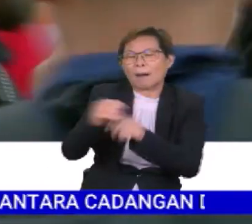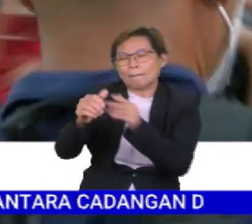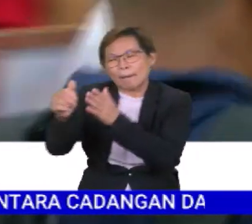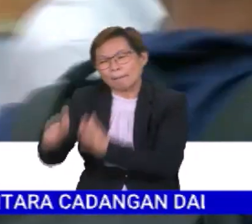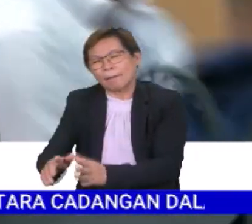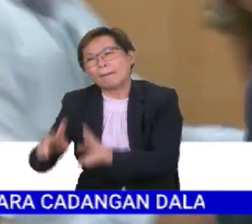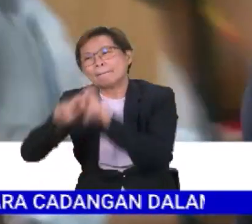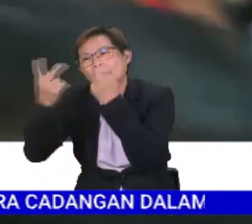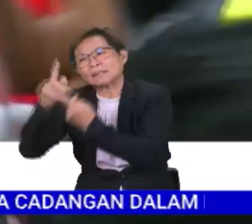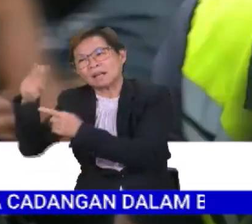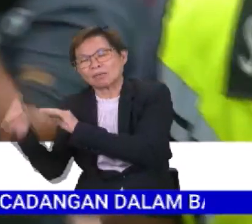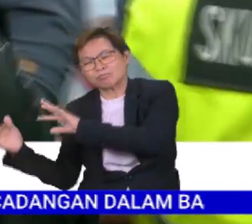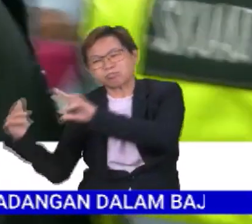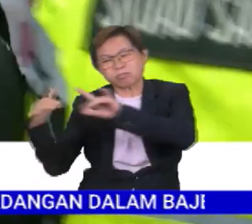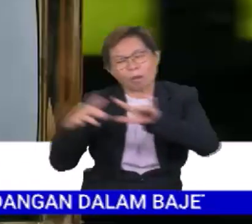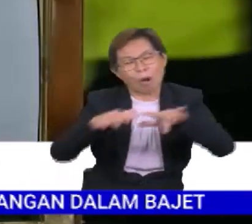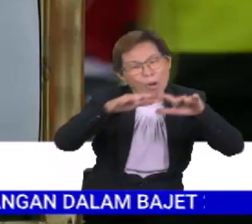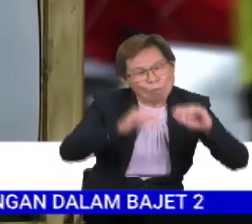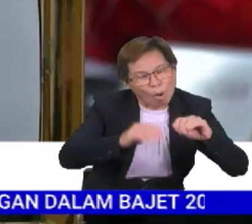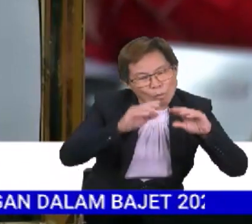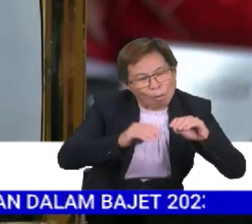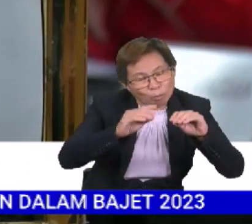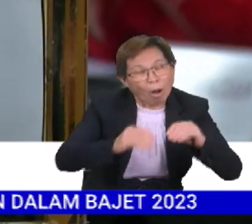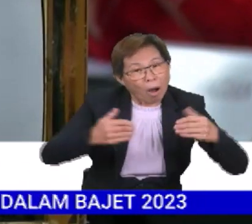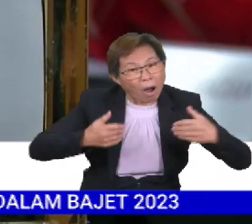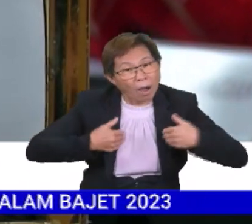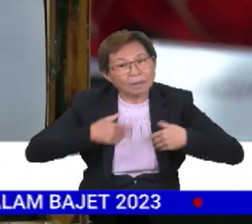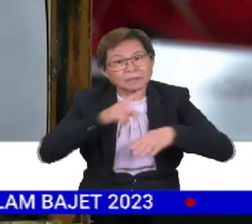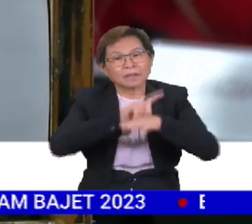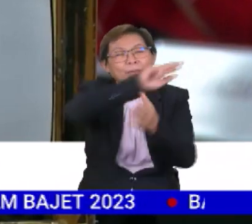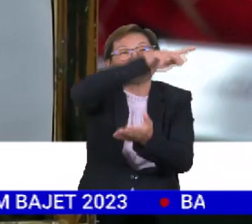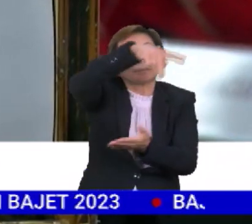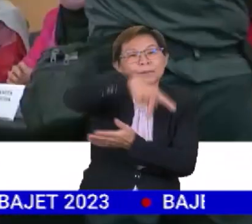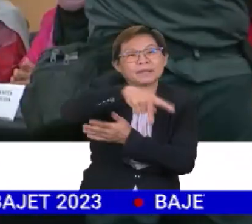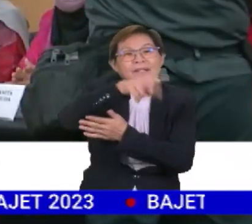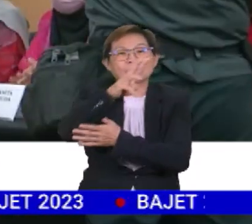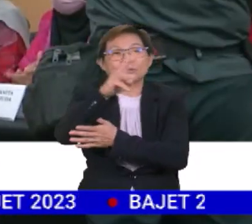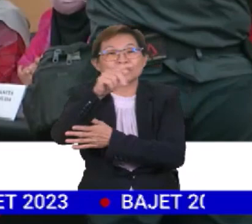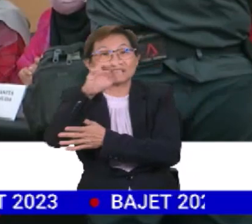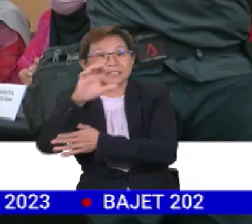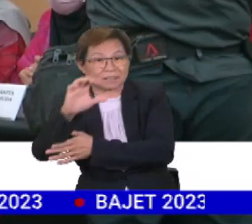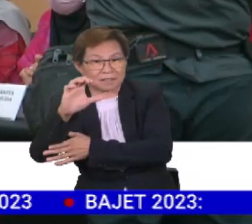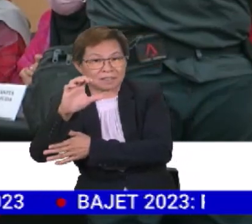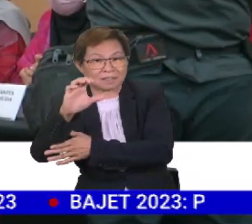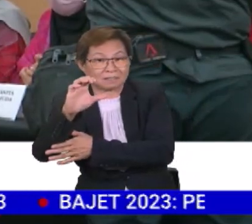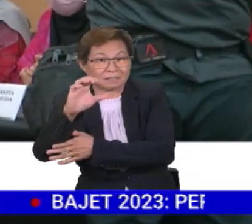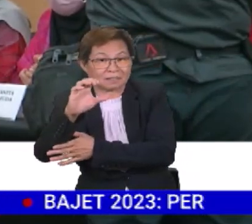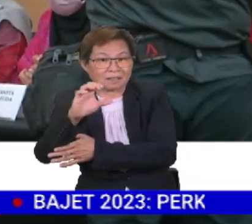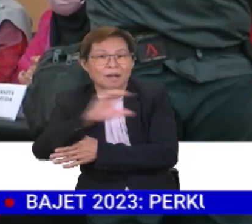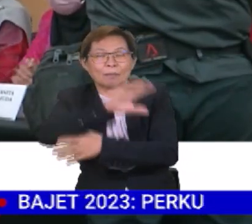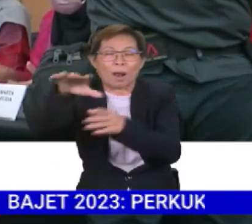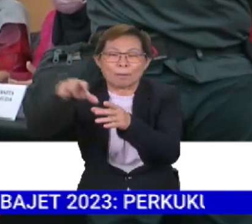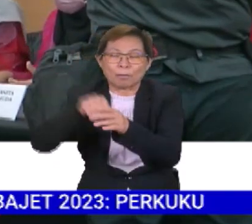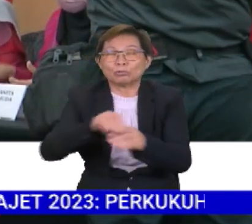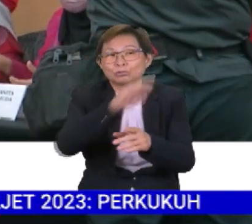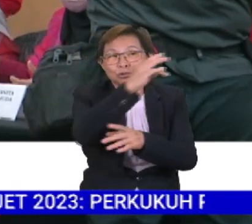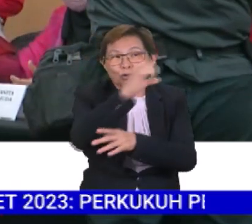pemimpin parti yang lain. Perjumpaan khas berkenaan diadakan di Pusat Dagangan Kuala Lumpur WTC